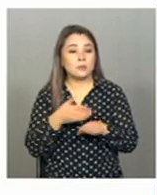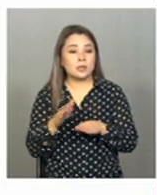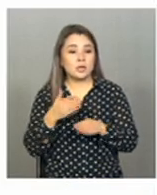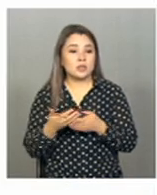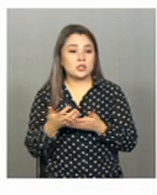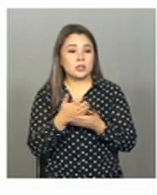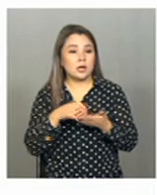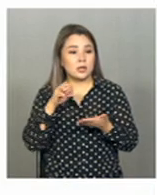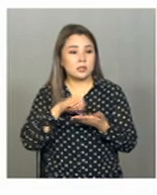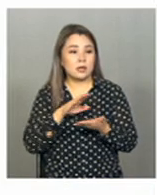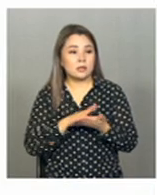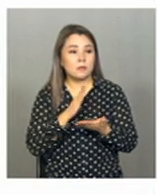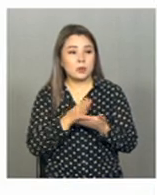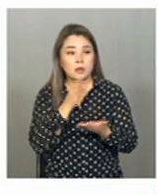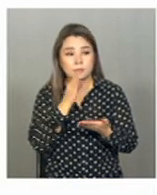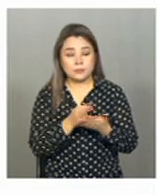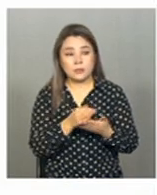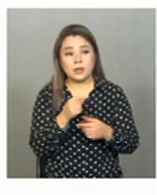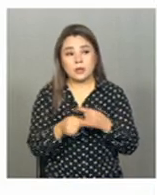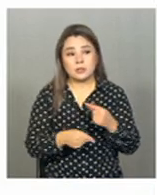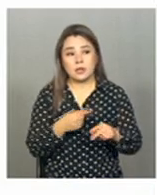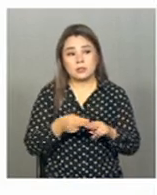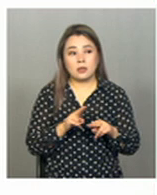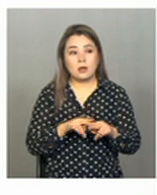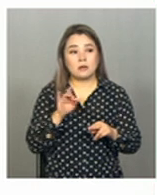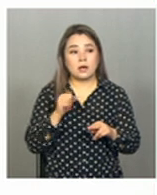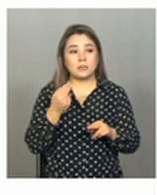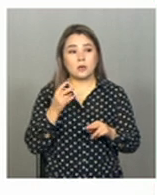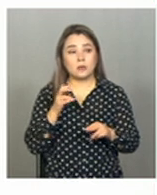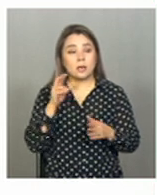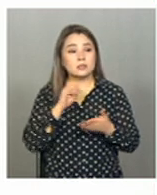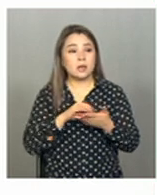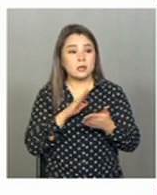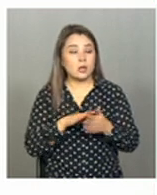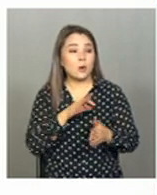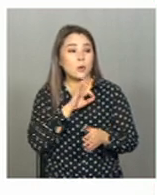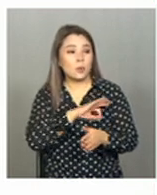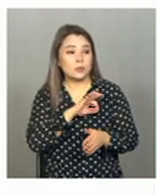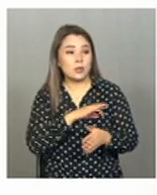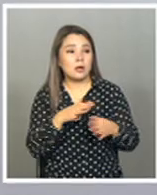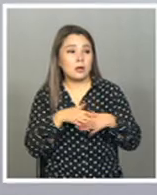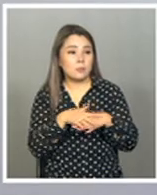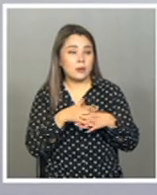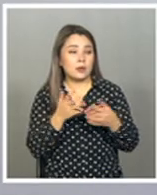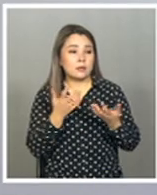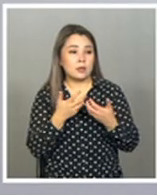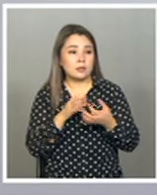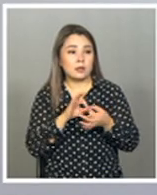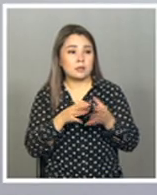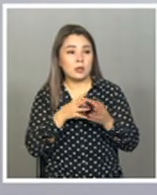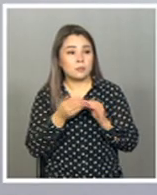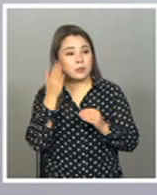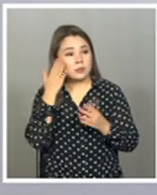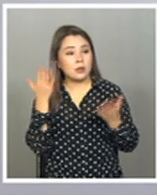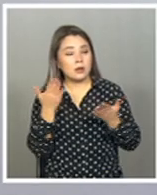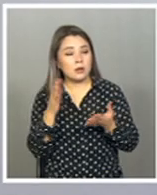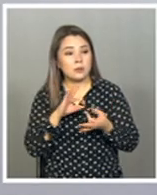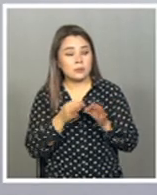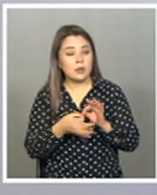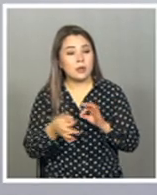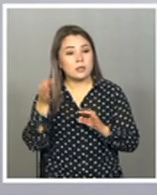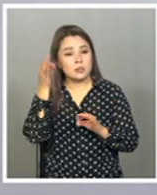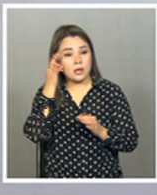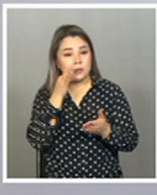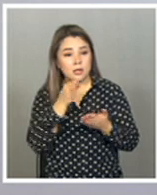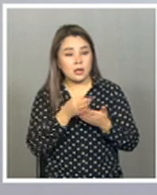айтамыз. Енді рационал сандарға қолданылатын амалдардың қандай қасиеттер бар, соны еске түсірейік.